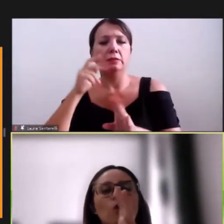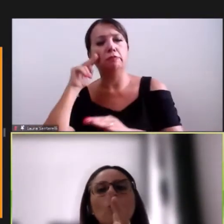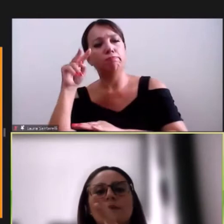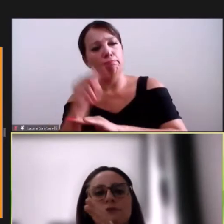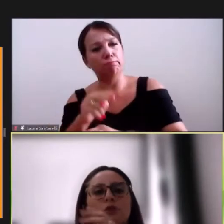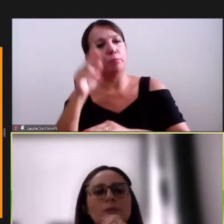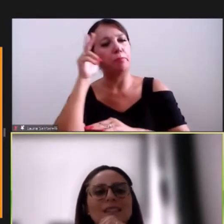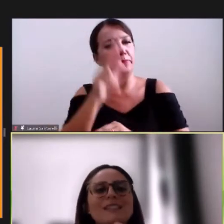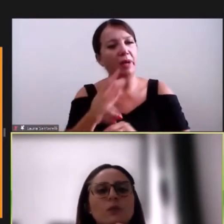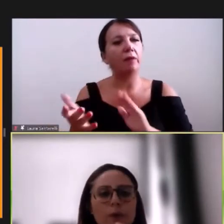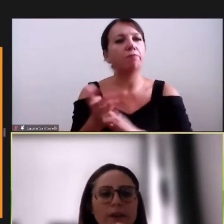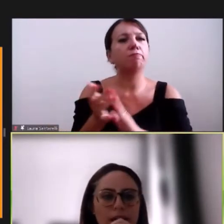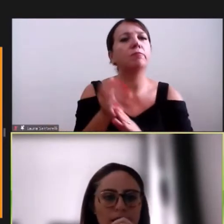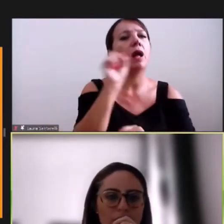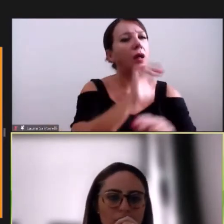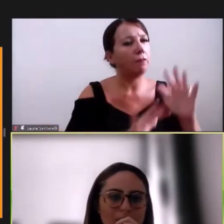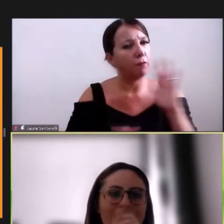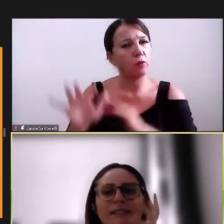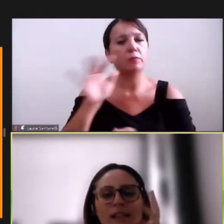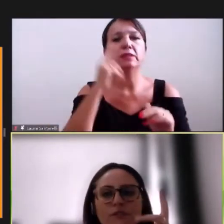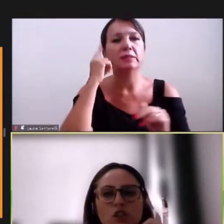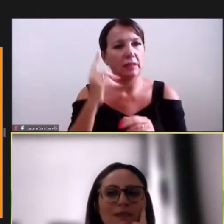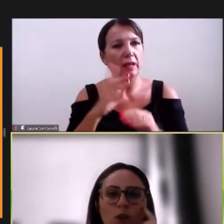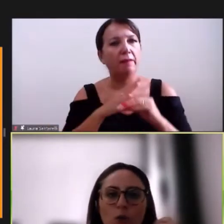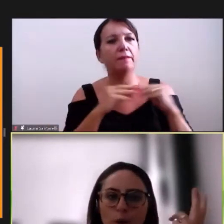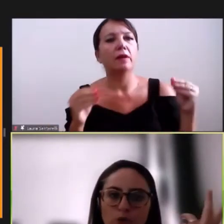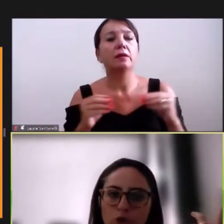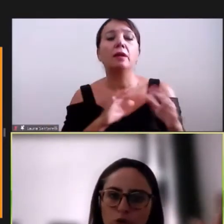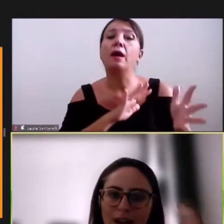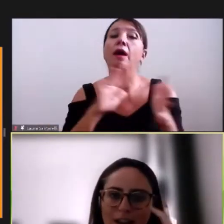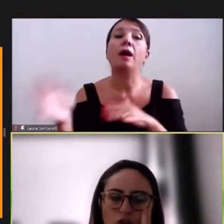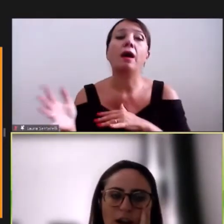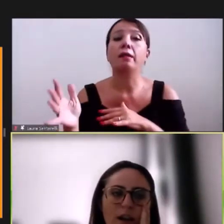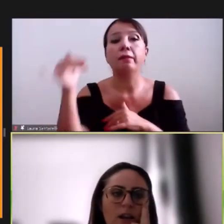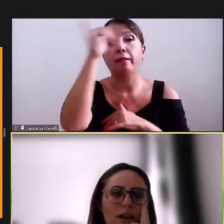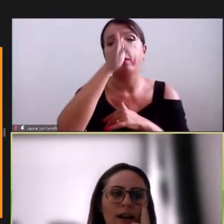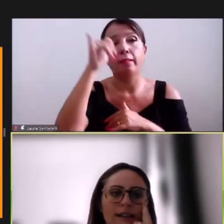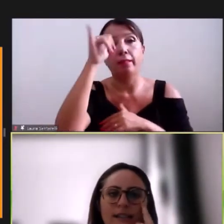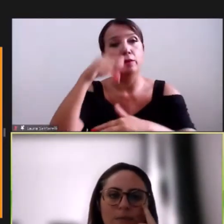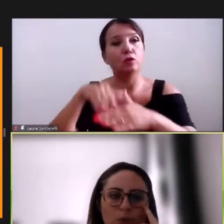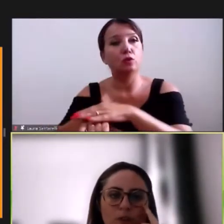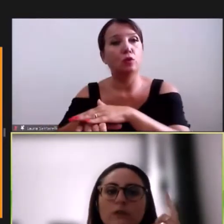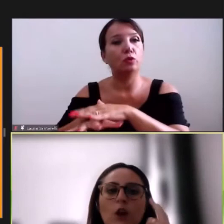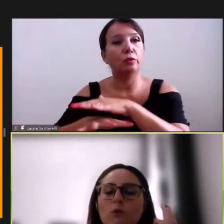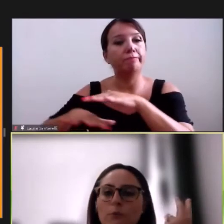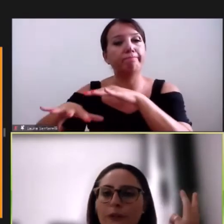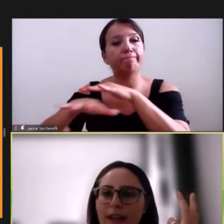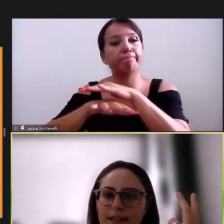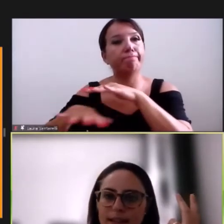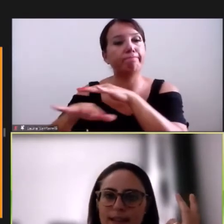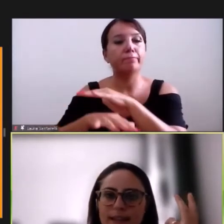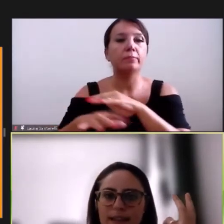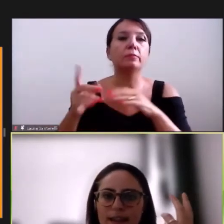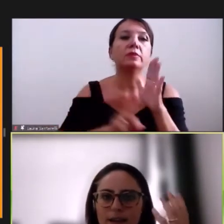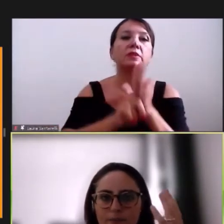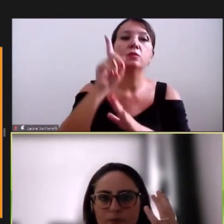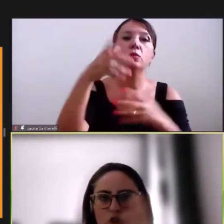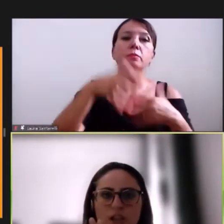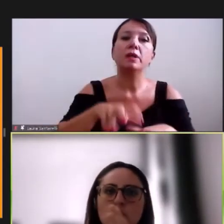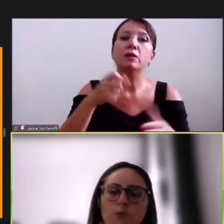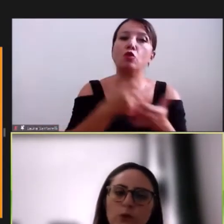ad alcune informazioni, altre invece passano un po' più sotto traccia, ad esempio risultano meno importanti